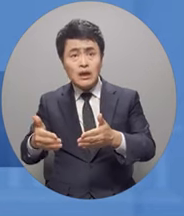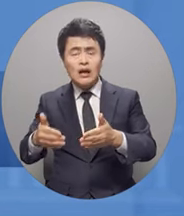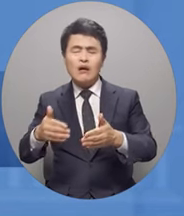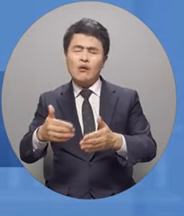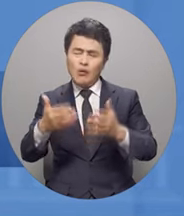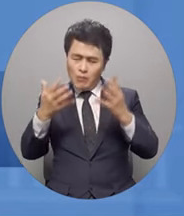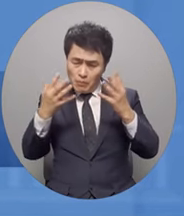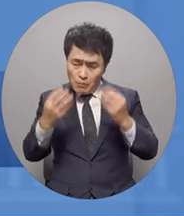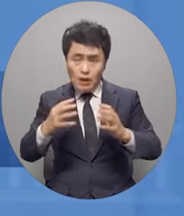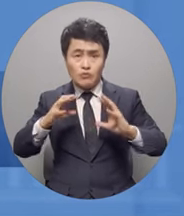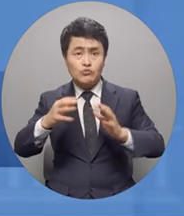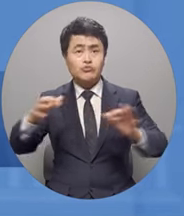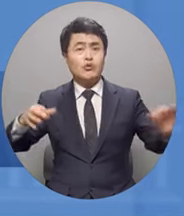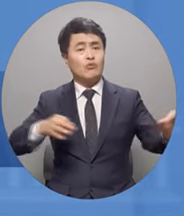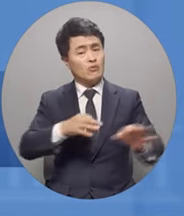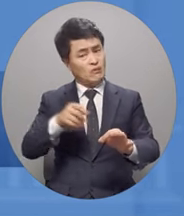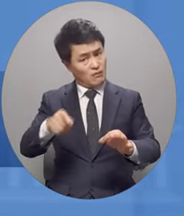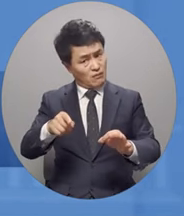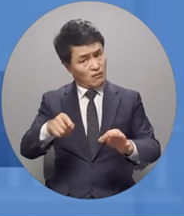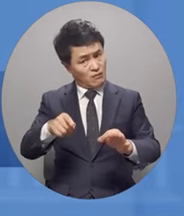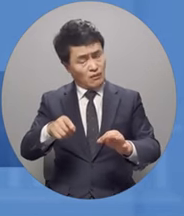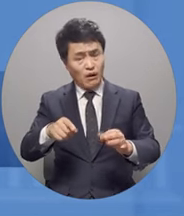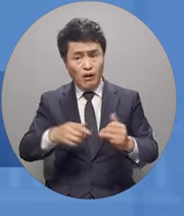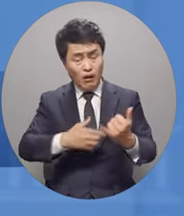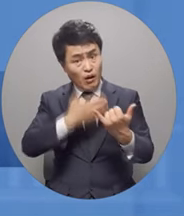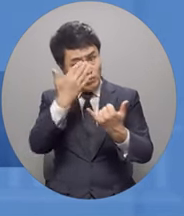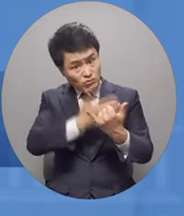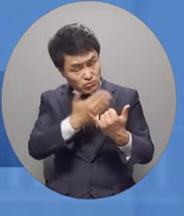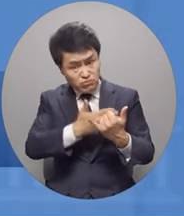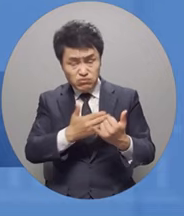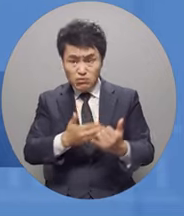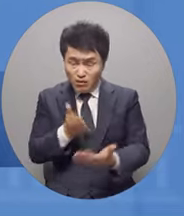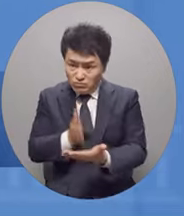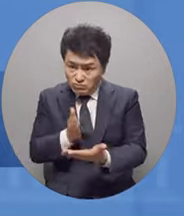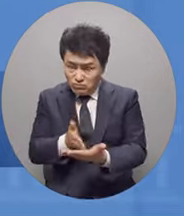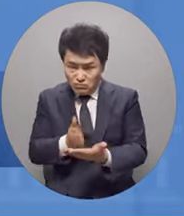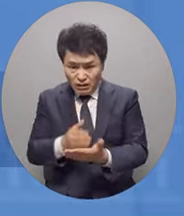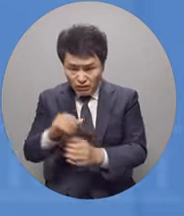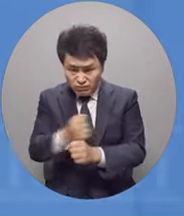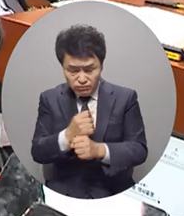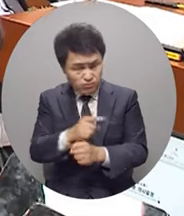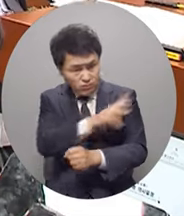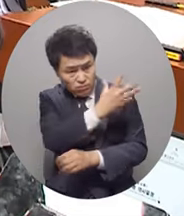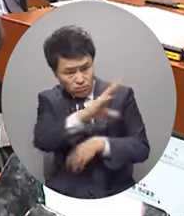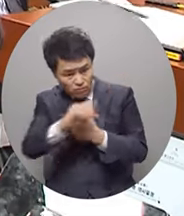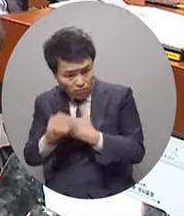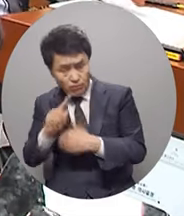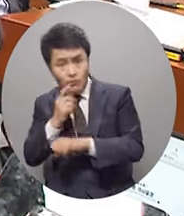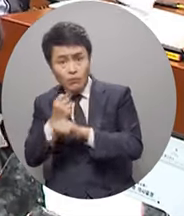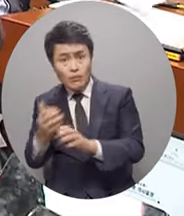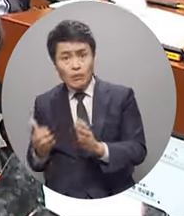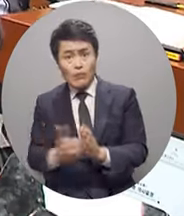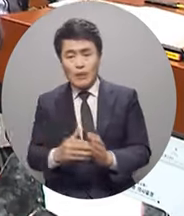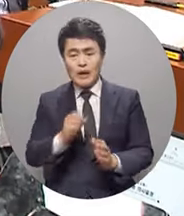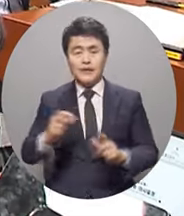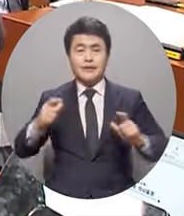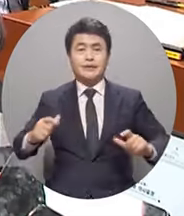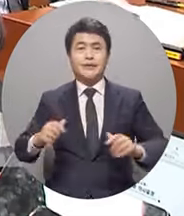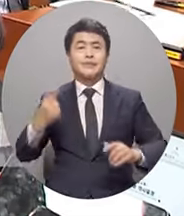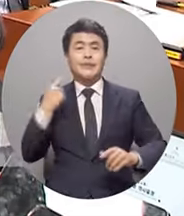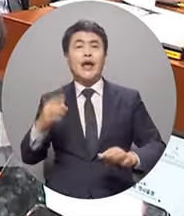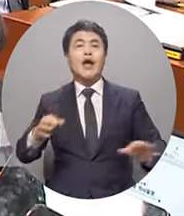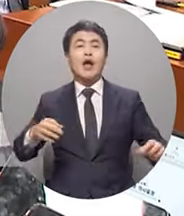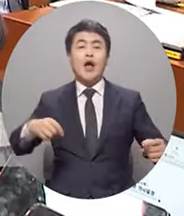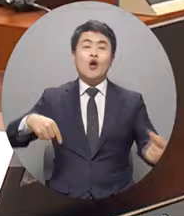많은 국정 운영에 극우 유튜버의 주장과 음모론이 스며들어 있는 겁니까? 야당은 내일 국회 운영위원회에서